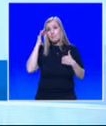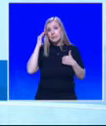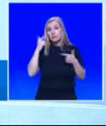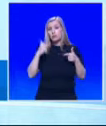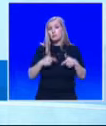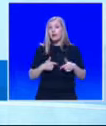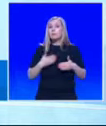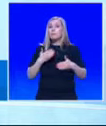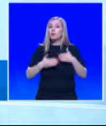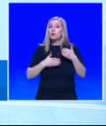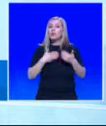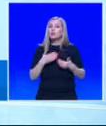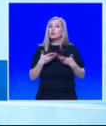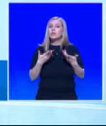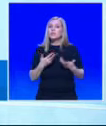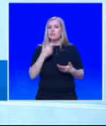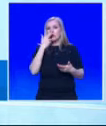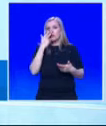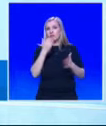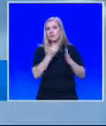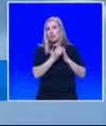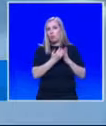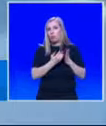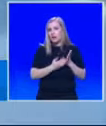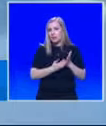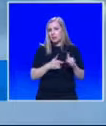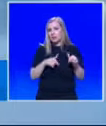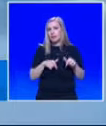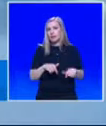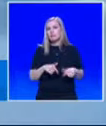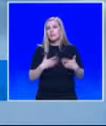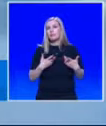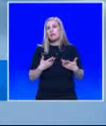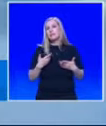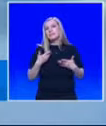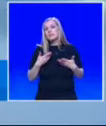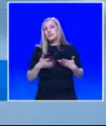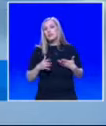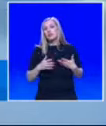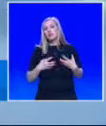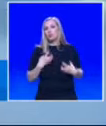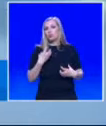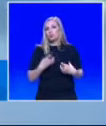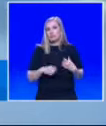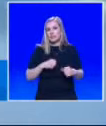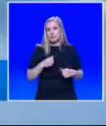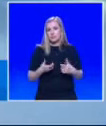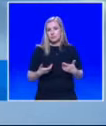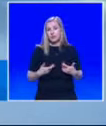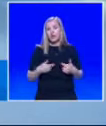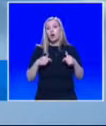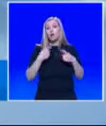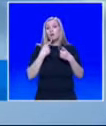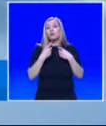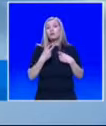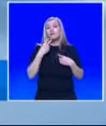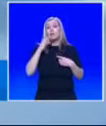една от поредица от тези фалшиви аргументи, с които тази тема излишно се ескалира. Все пак говорим за 2 милиона българи, които не са у